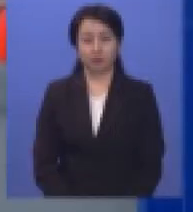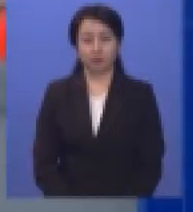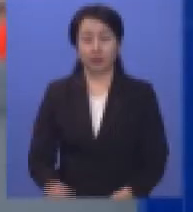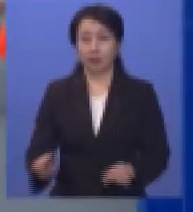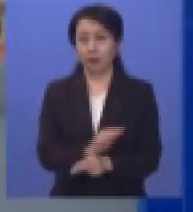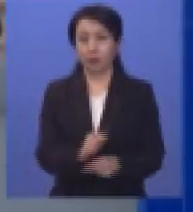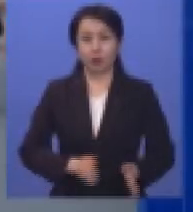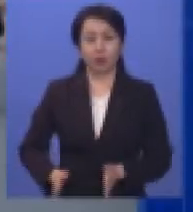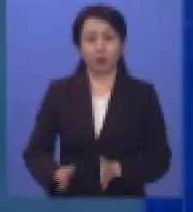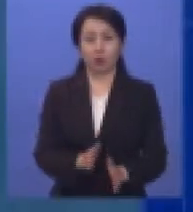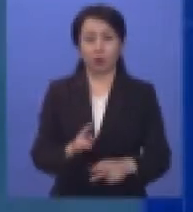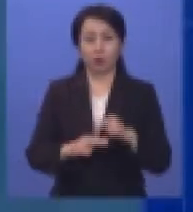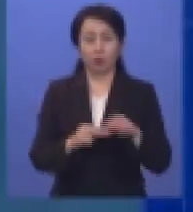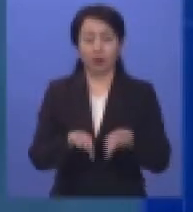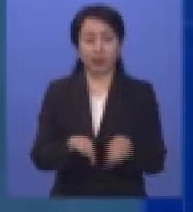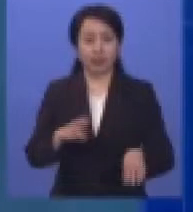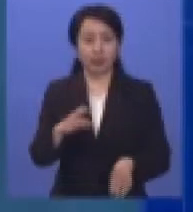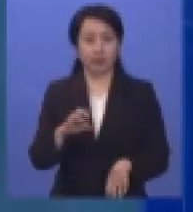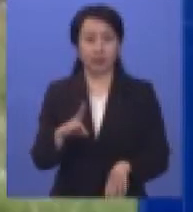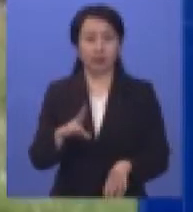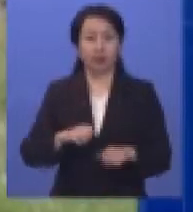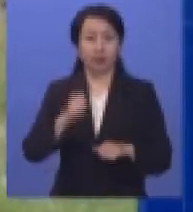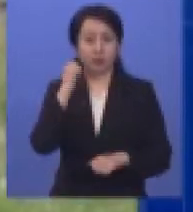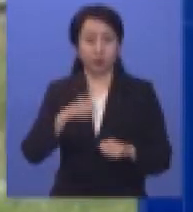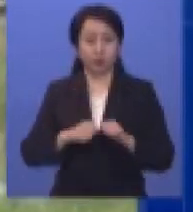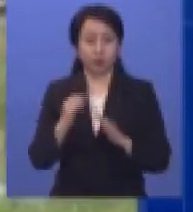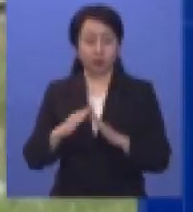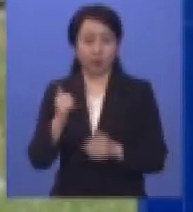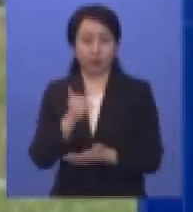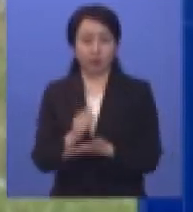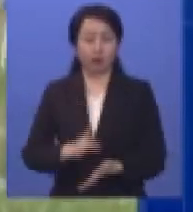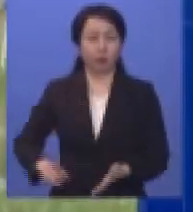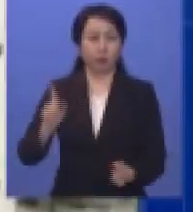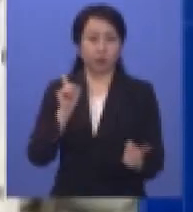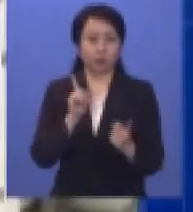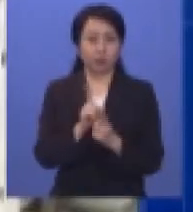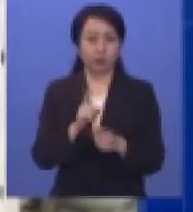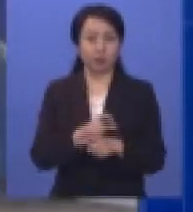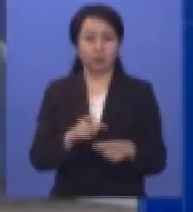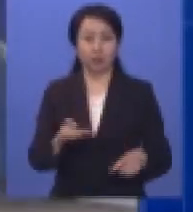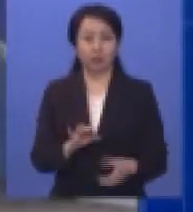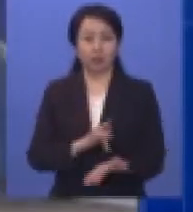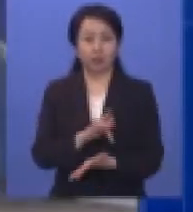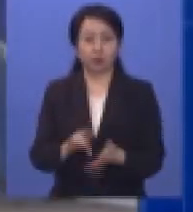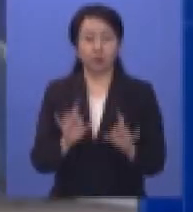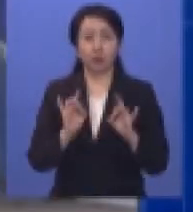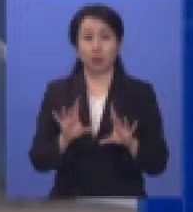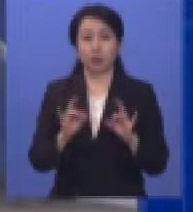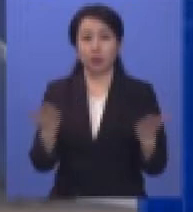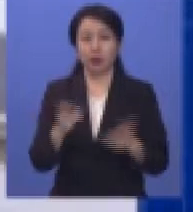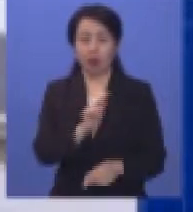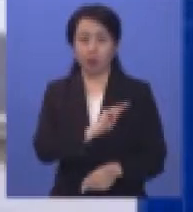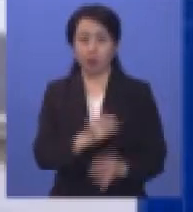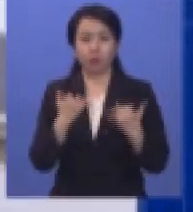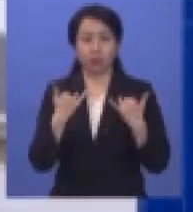Ремонт дорог, реконструкция трубы ТЭЦ-2, снос ветхого жилья. Глава региона встретился с жителями областного центра и рассказал, какая